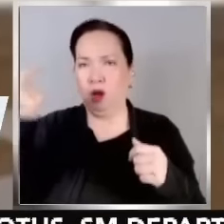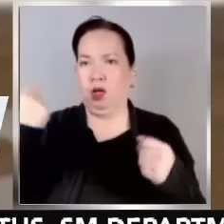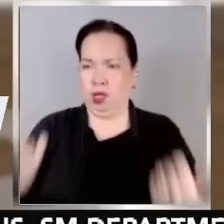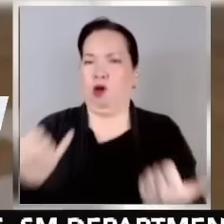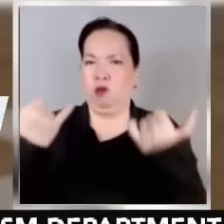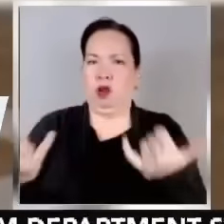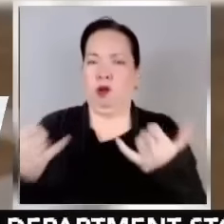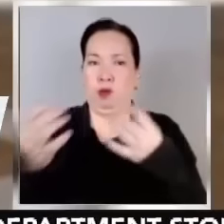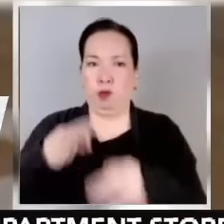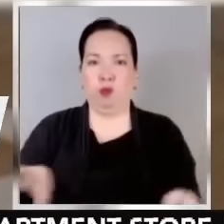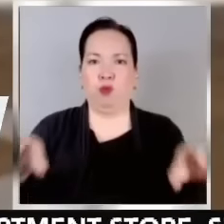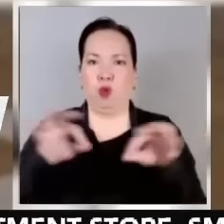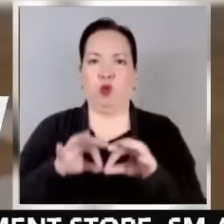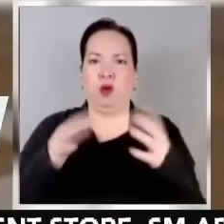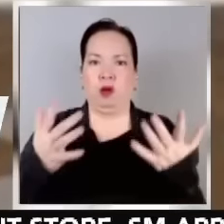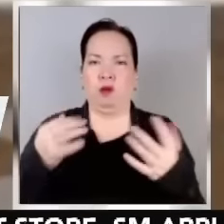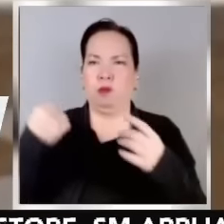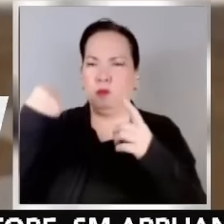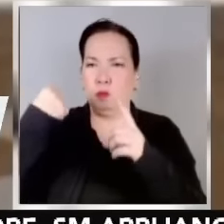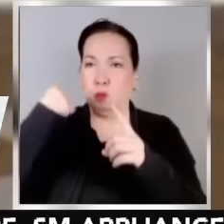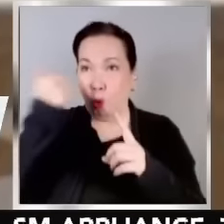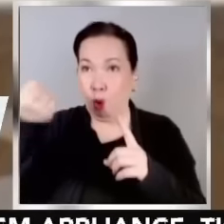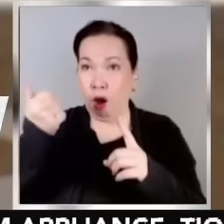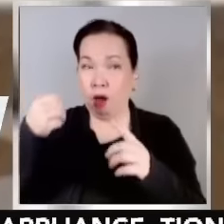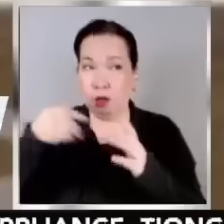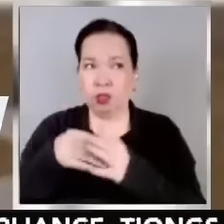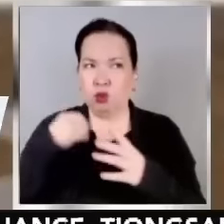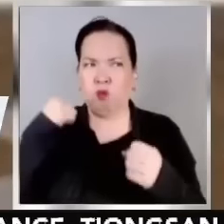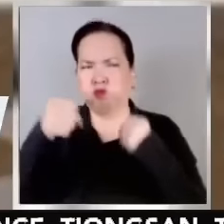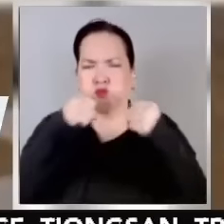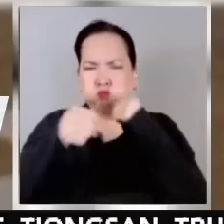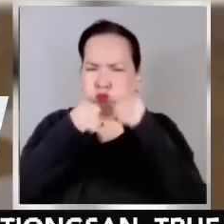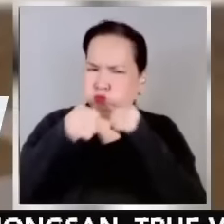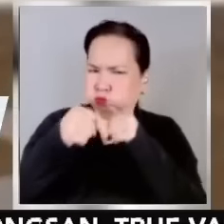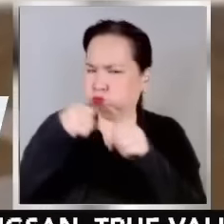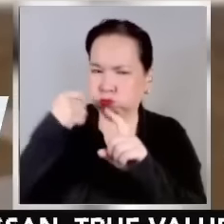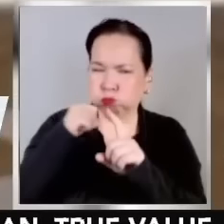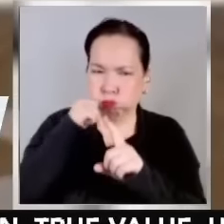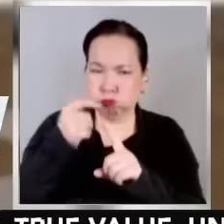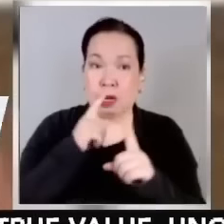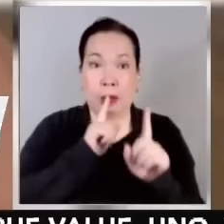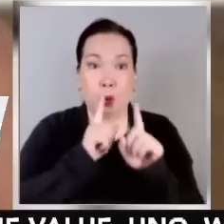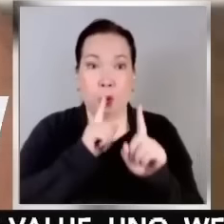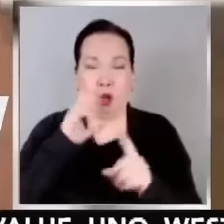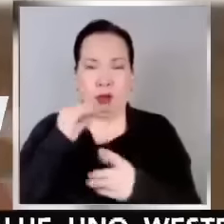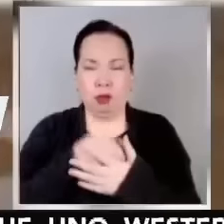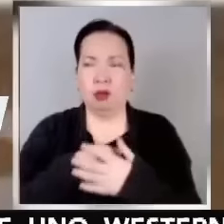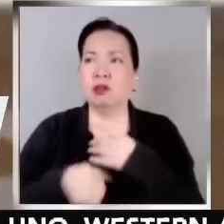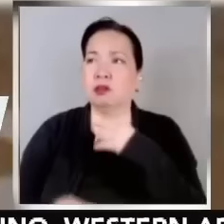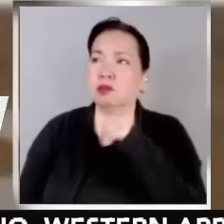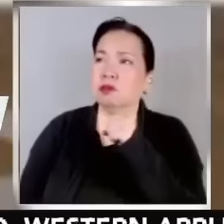lang. Suntok ka ng suntok. Oo.